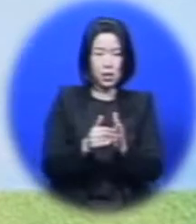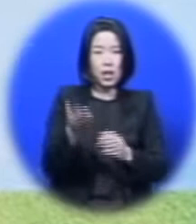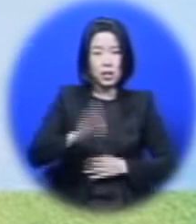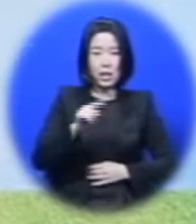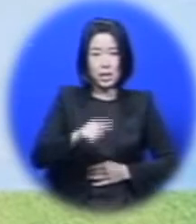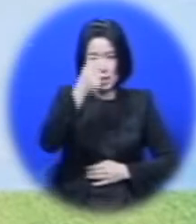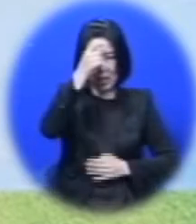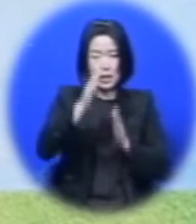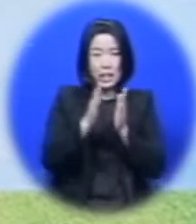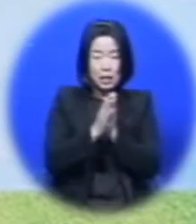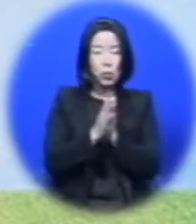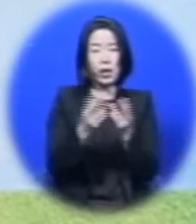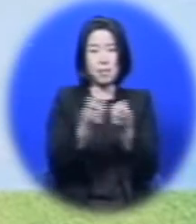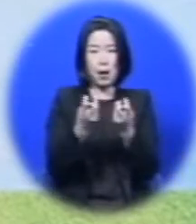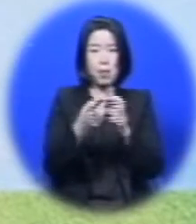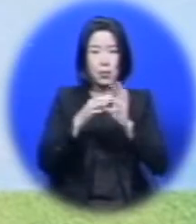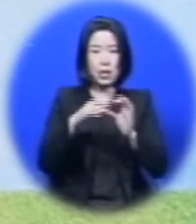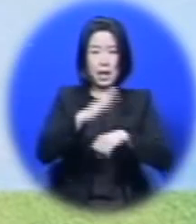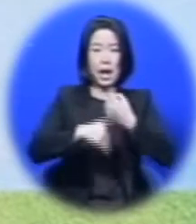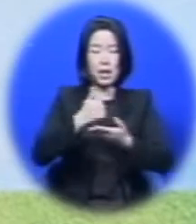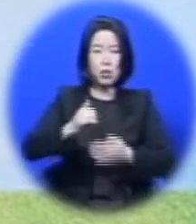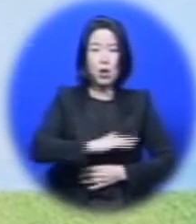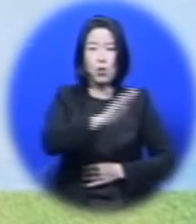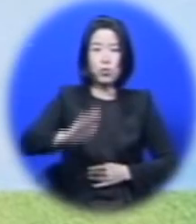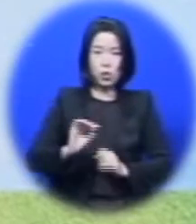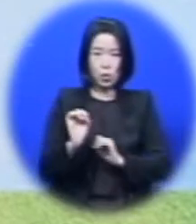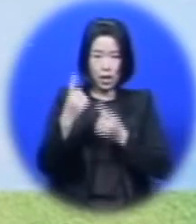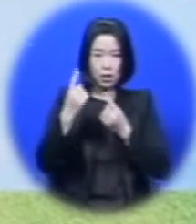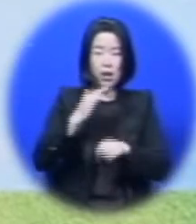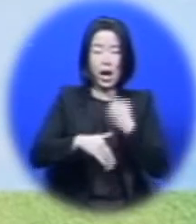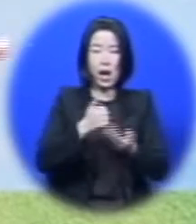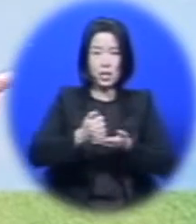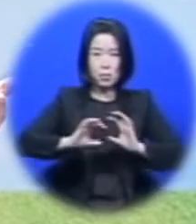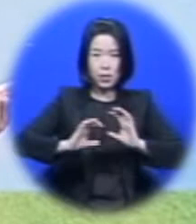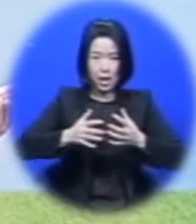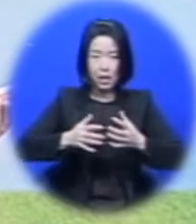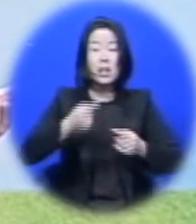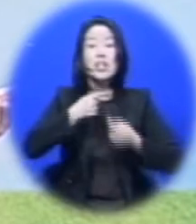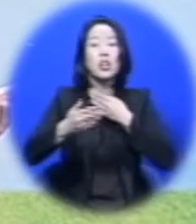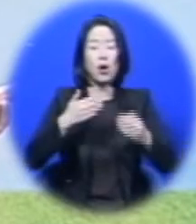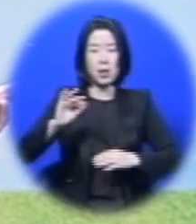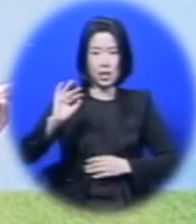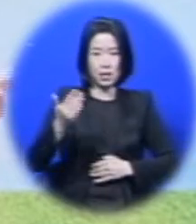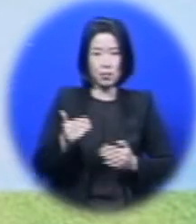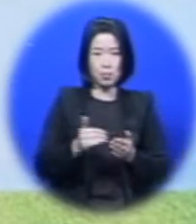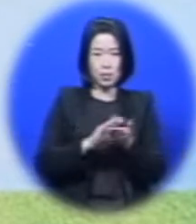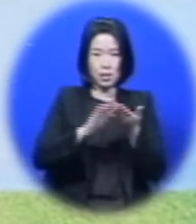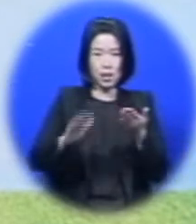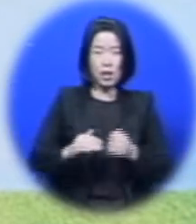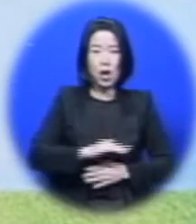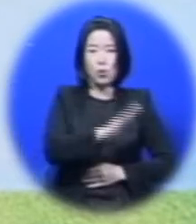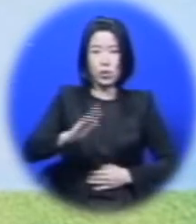기도라고 하는 방법을 통해서 하나님은 우리로 하여금 하나님의 나라를 경험하기도 합니다.